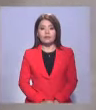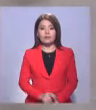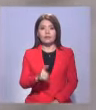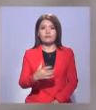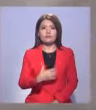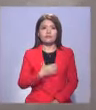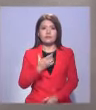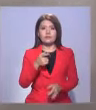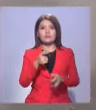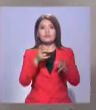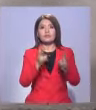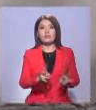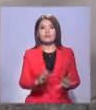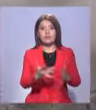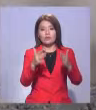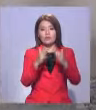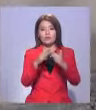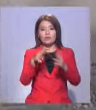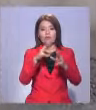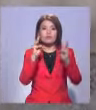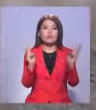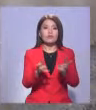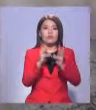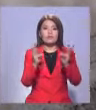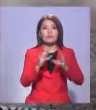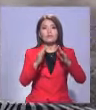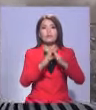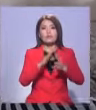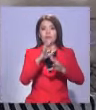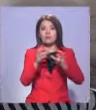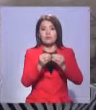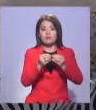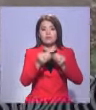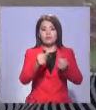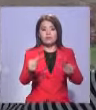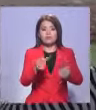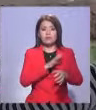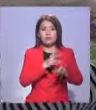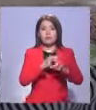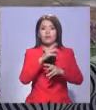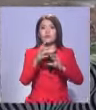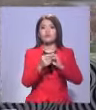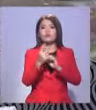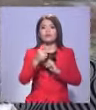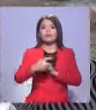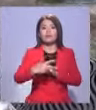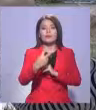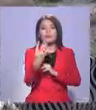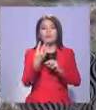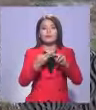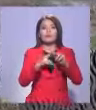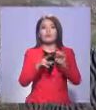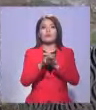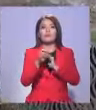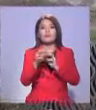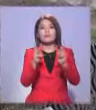Сұмдық оқиға дәл осы үйде болған. Қызыл жалын шарпыған баспананың сау тамтығы қалмапты. Жалпы ауданы 124 шаршы метрді құрайтын